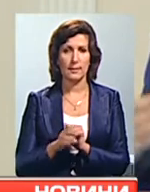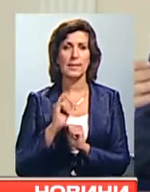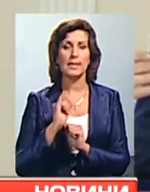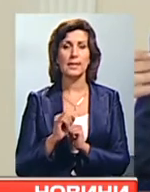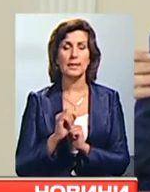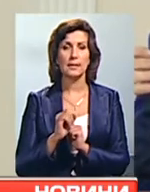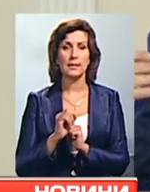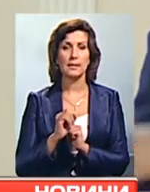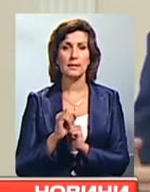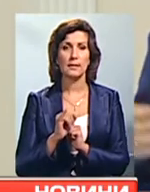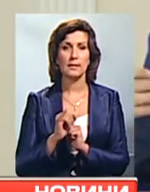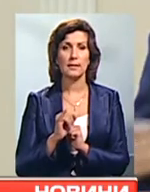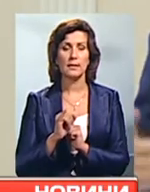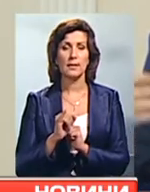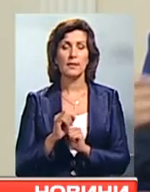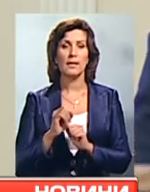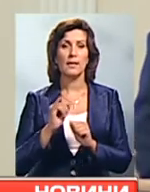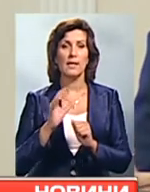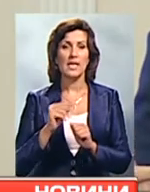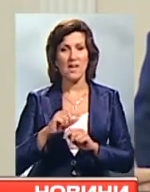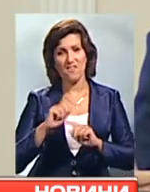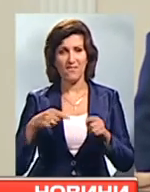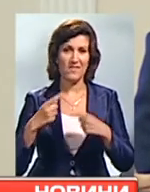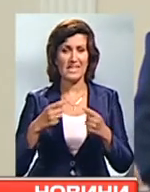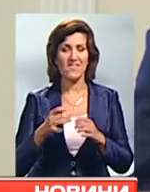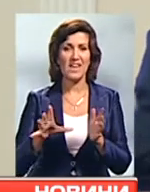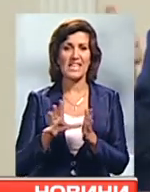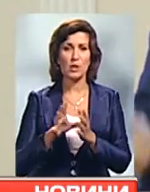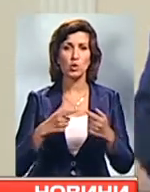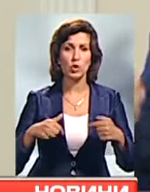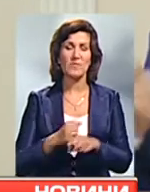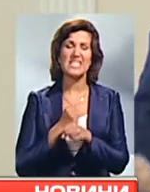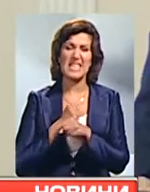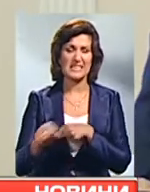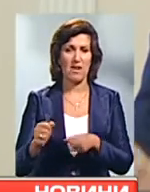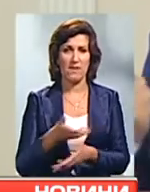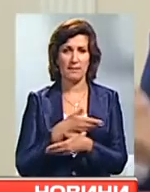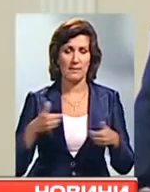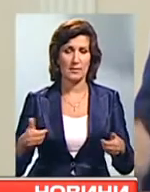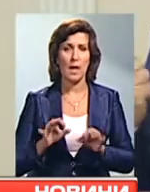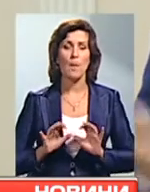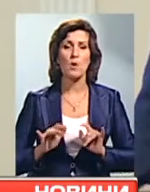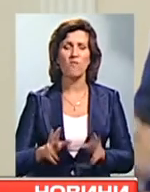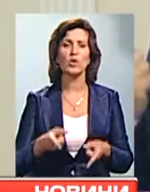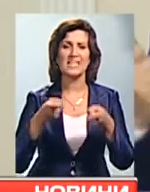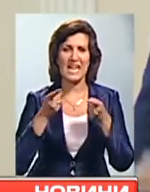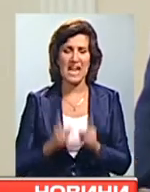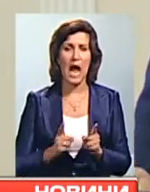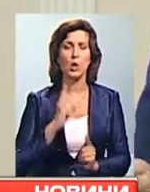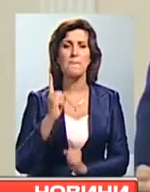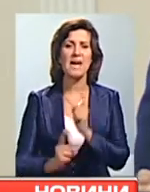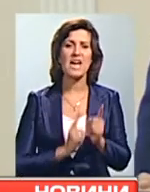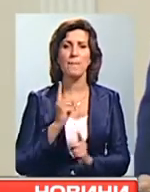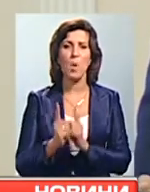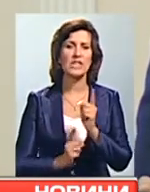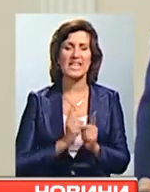і виклики в енергетичному секторі заставлять нас проводити реальну